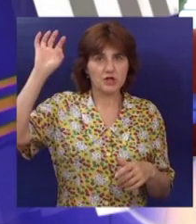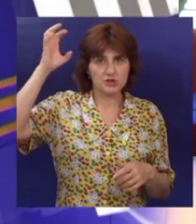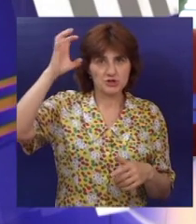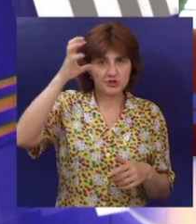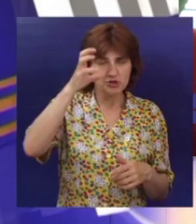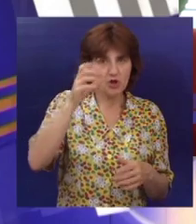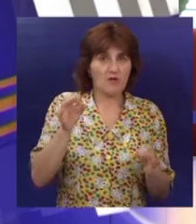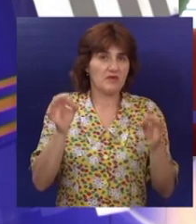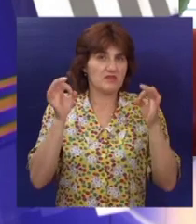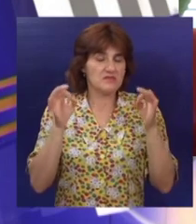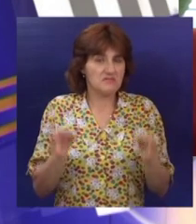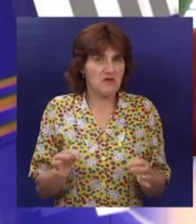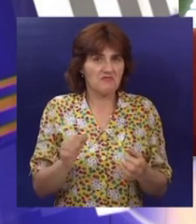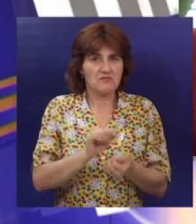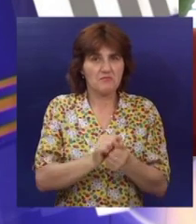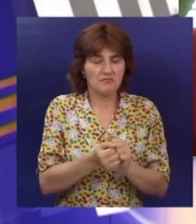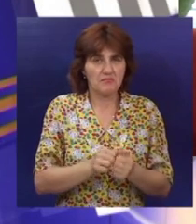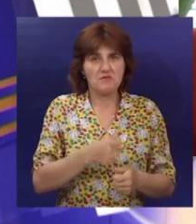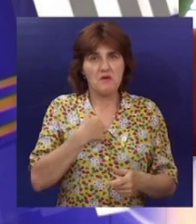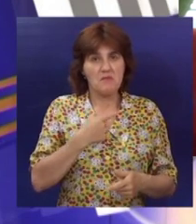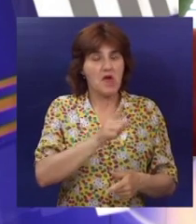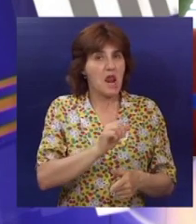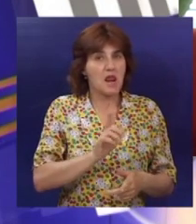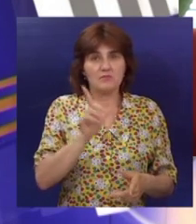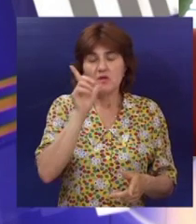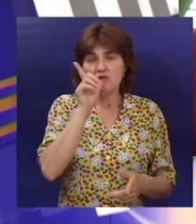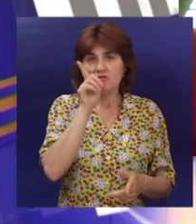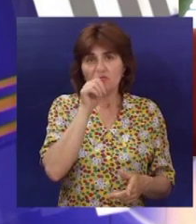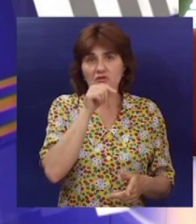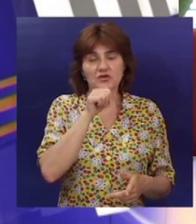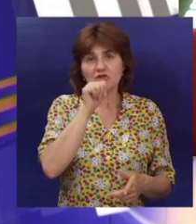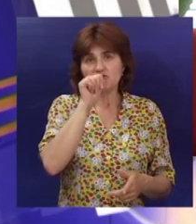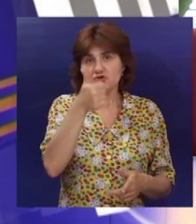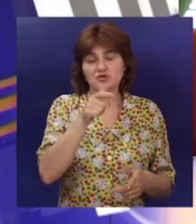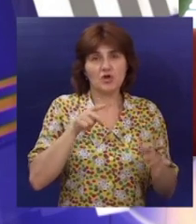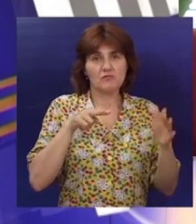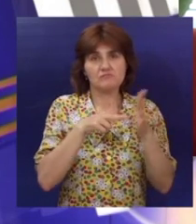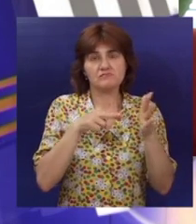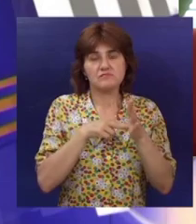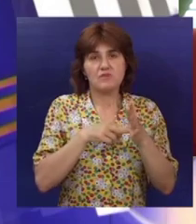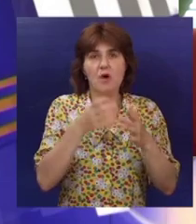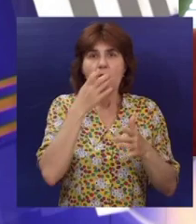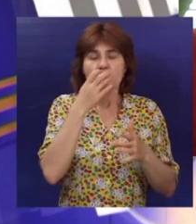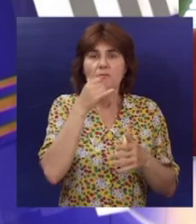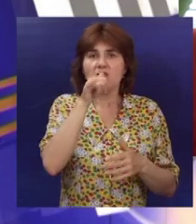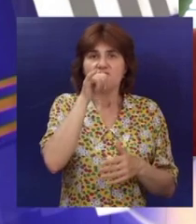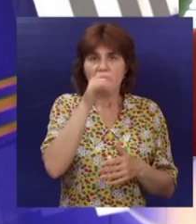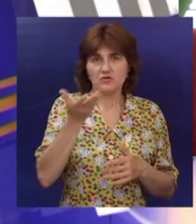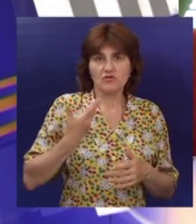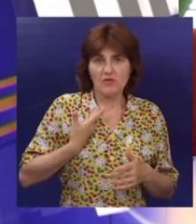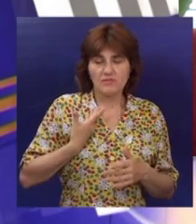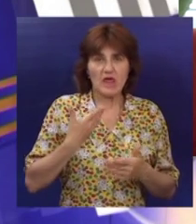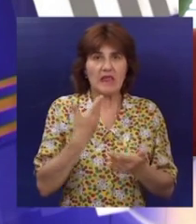solarni sistemi takvim sistemom rade da mi nismo bojlere uključivali uopšte u struju i to su nam ti